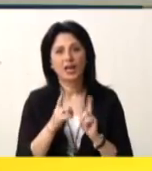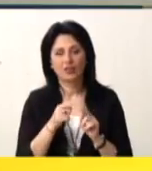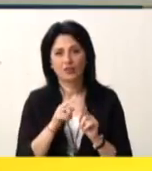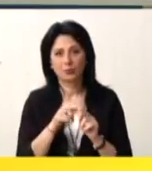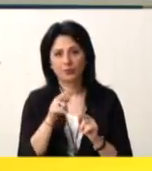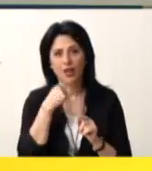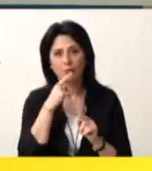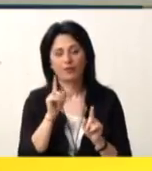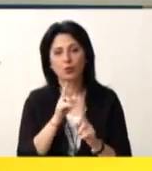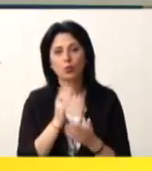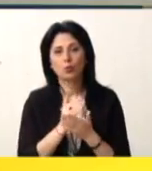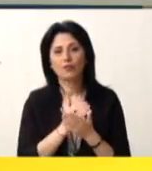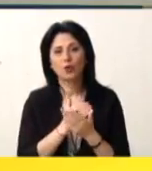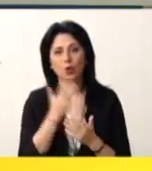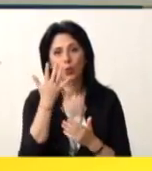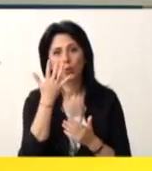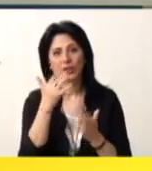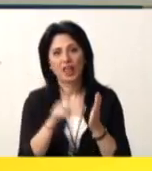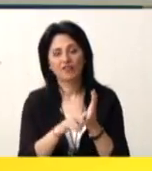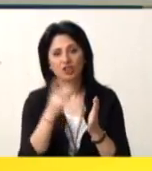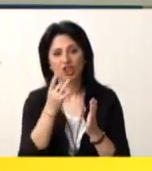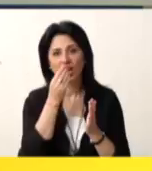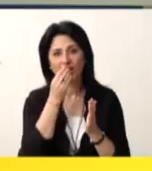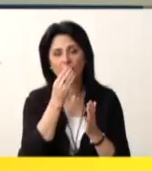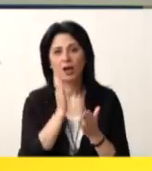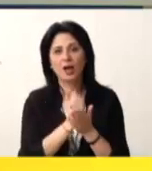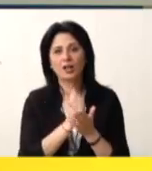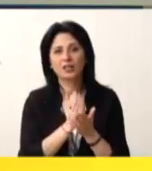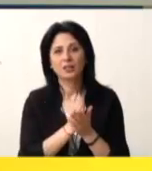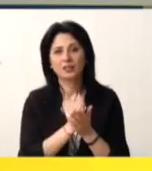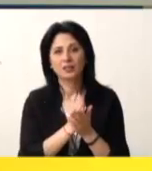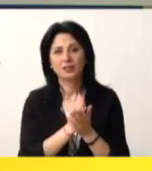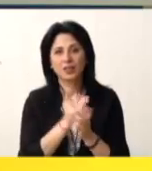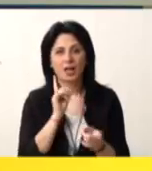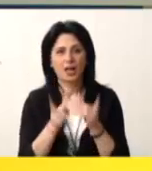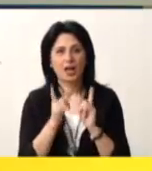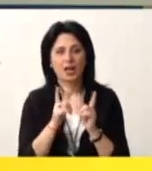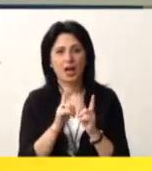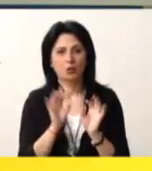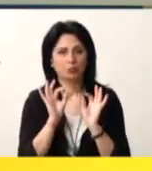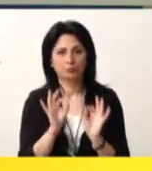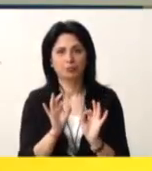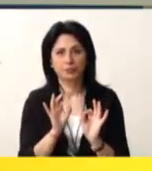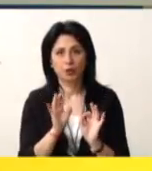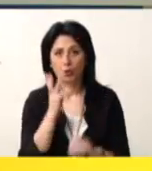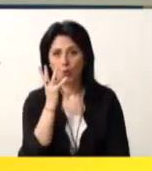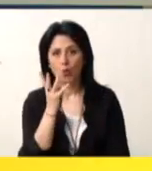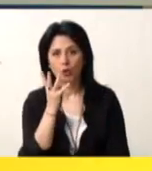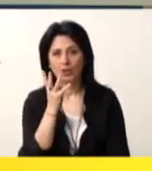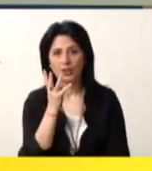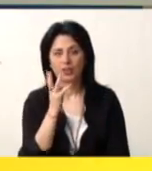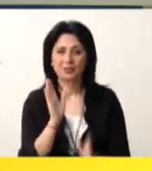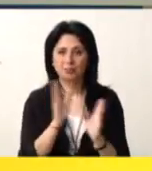ნუტრიციოლოგები ასეთ დროს ამბობენ ხოლმე რომ 5-6-ჯერადი კვება ეს არის რეალურად დანიშნულების ნაწილი და 4